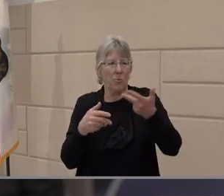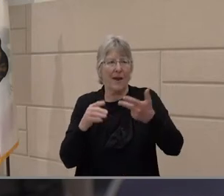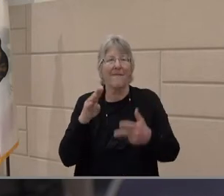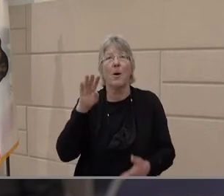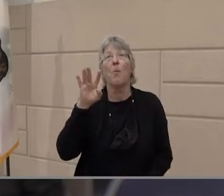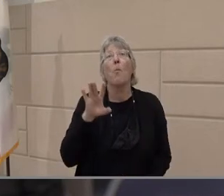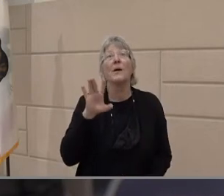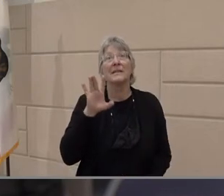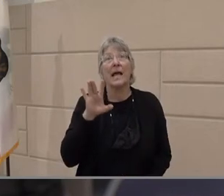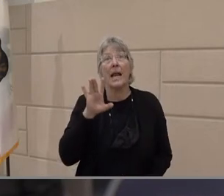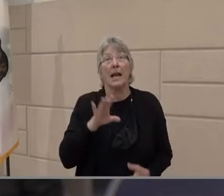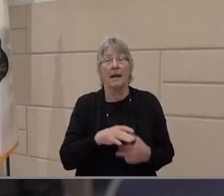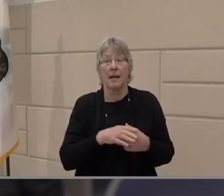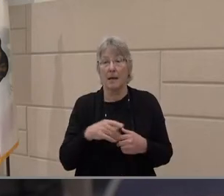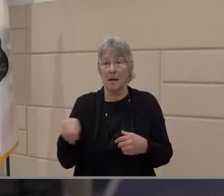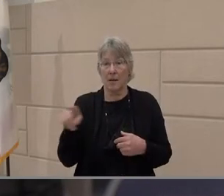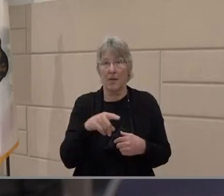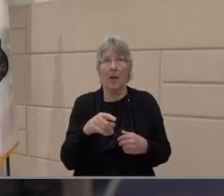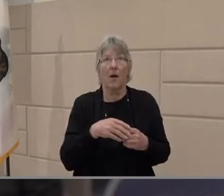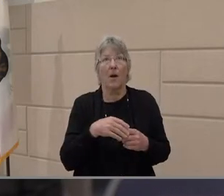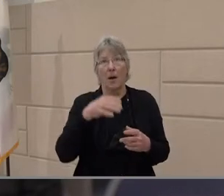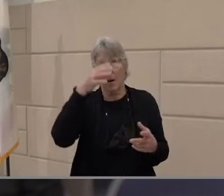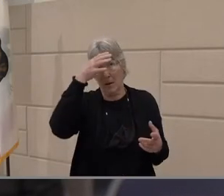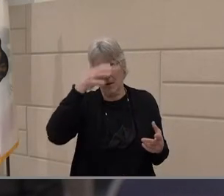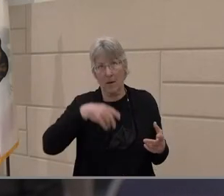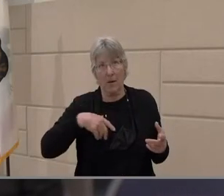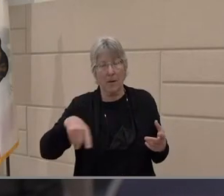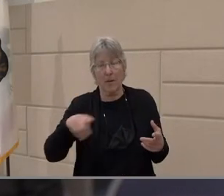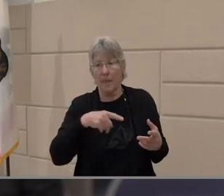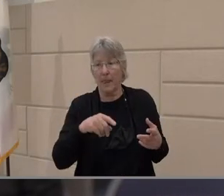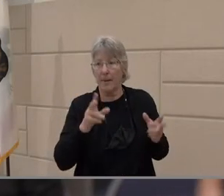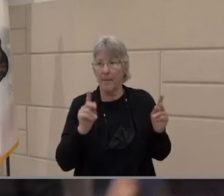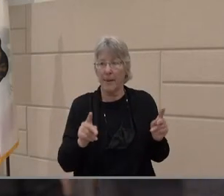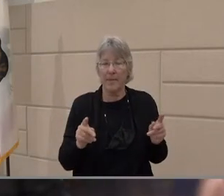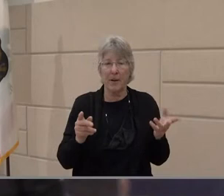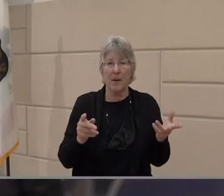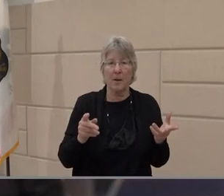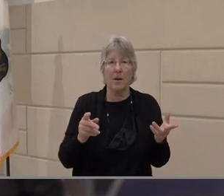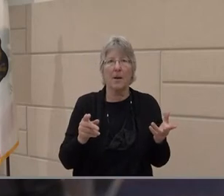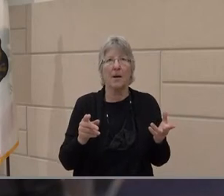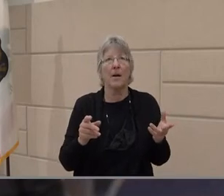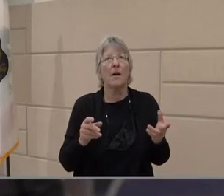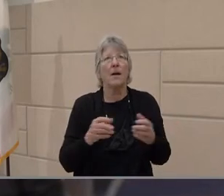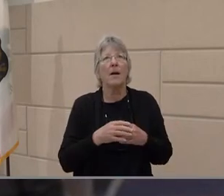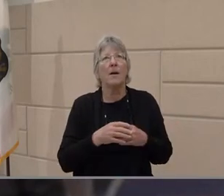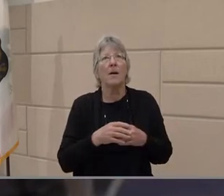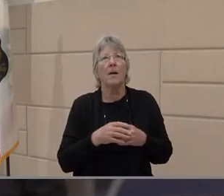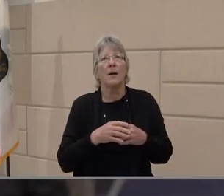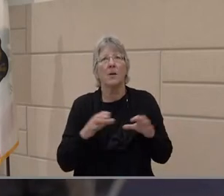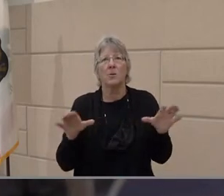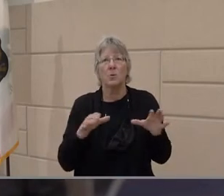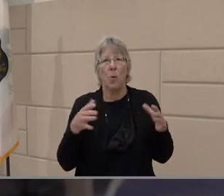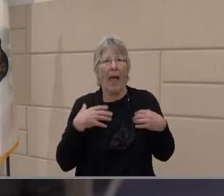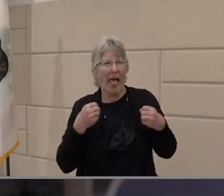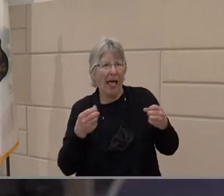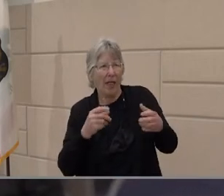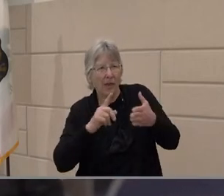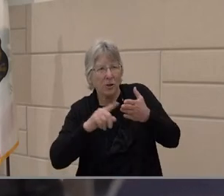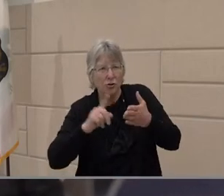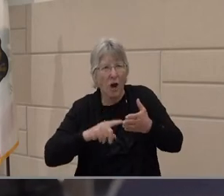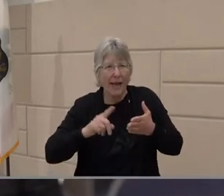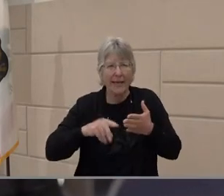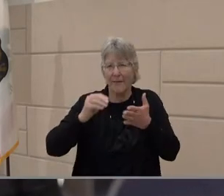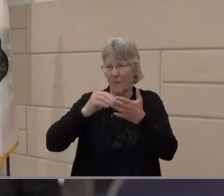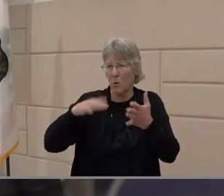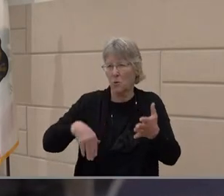លារៀន Jordan ហើយនិងម្នាក់ទៀតនៅឯសាលារៀន Wilson អ្នកទាំង3ហ្នឹង